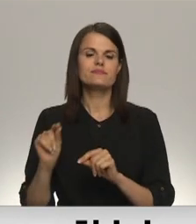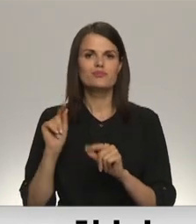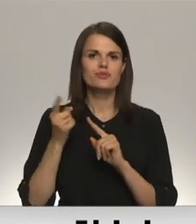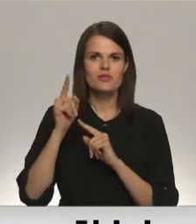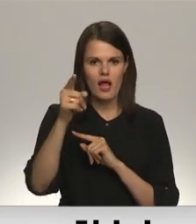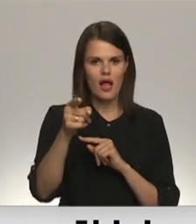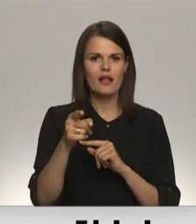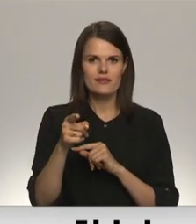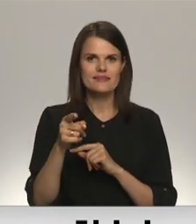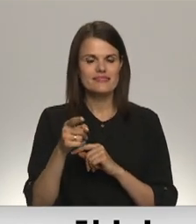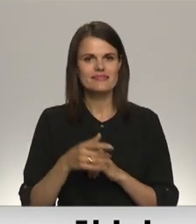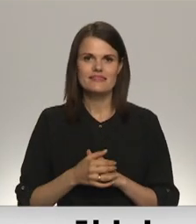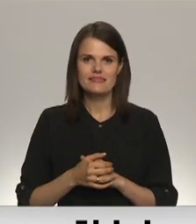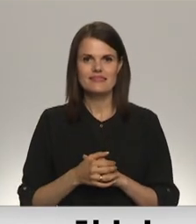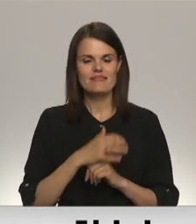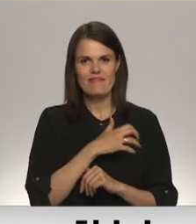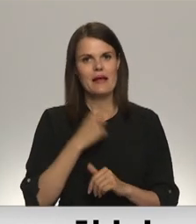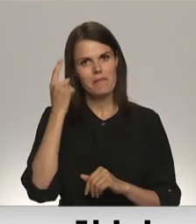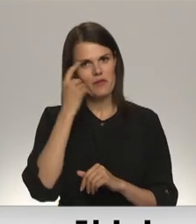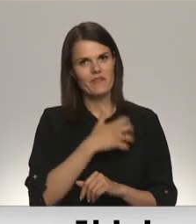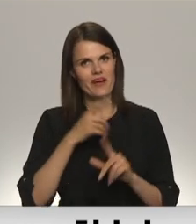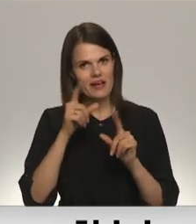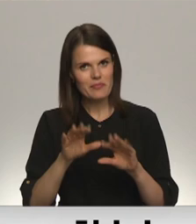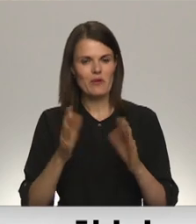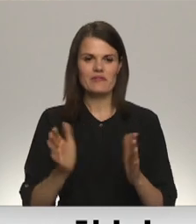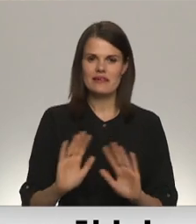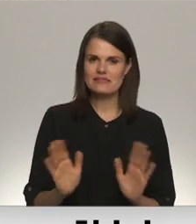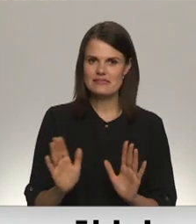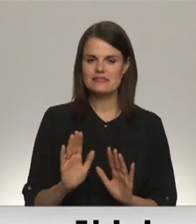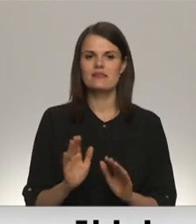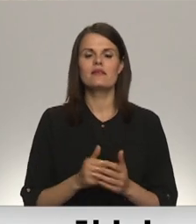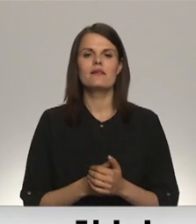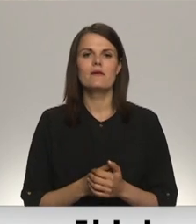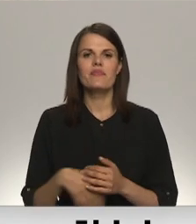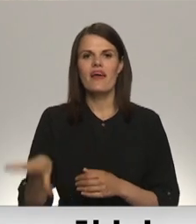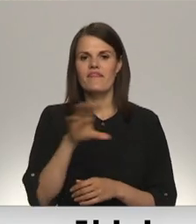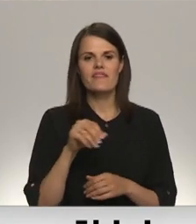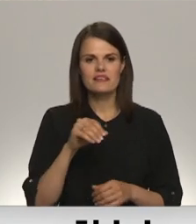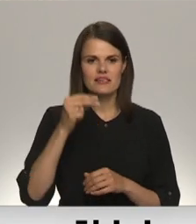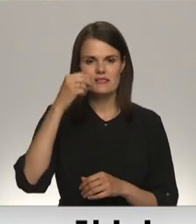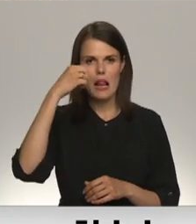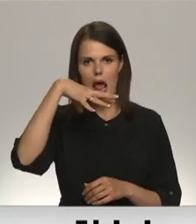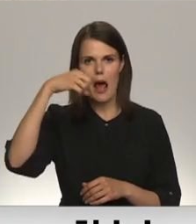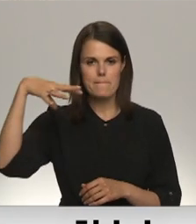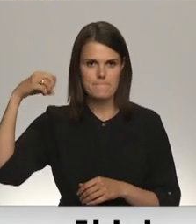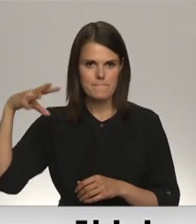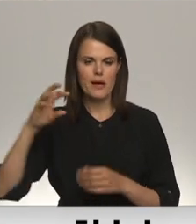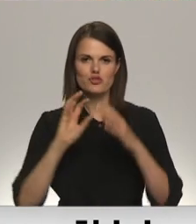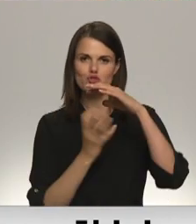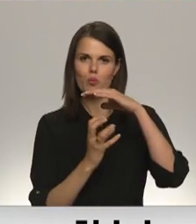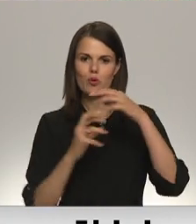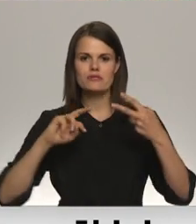tālāk. Ir stipri jāpadomā, vai to var atļauties. Teju visas spuldzes mājā ir nomainītas